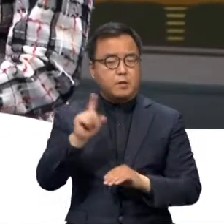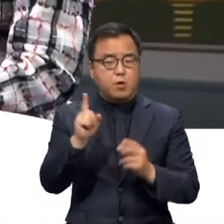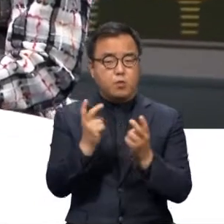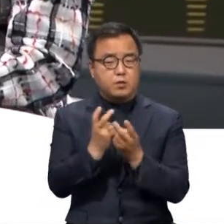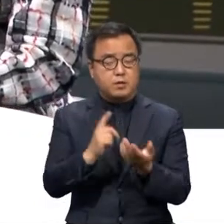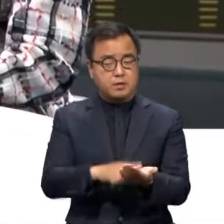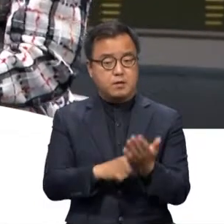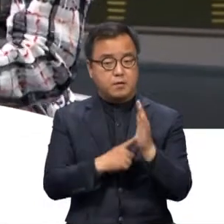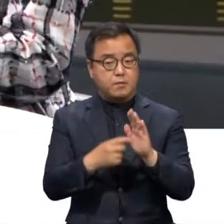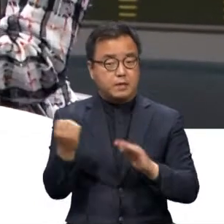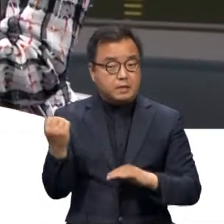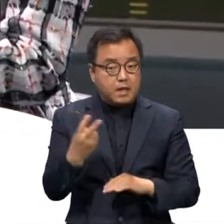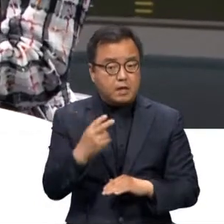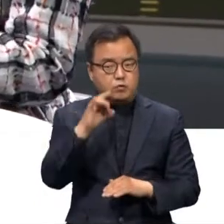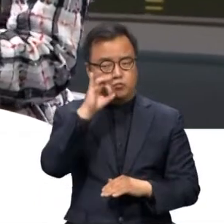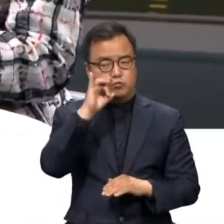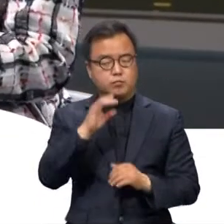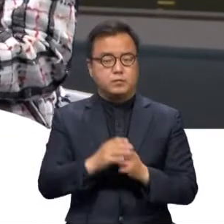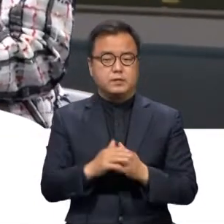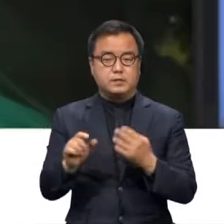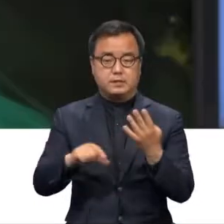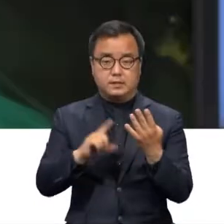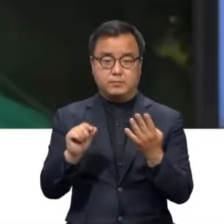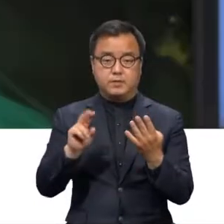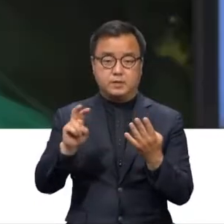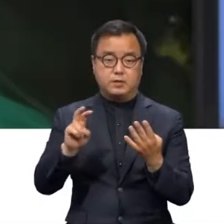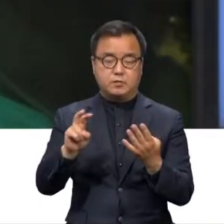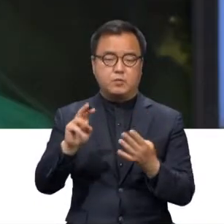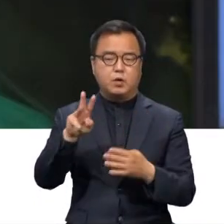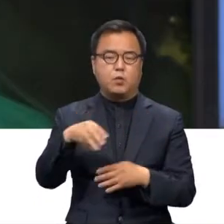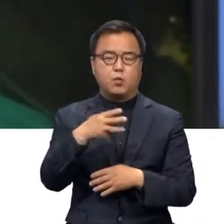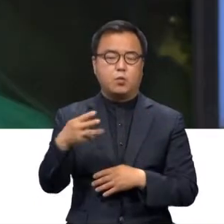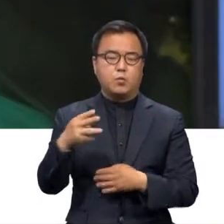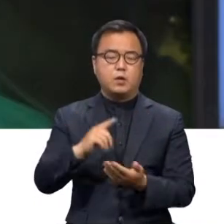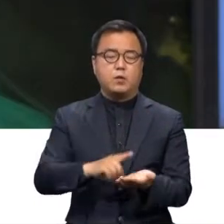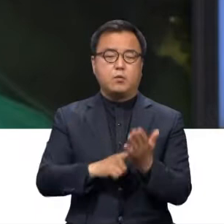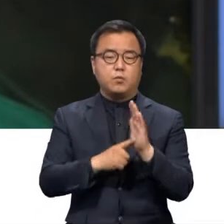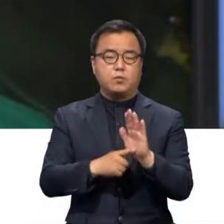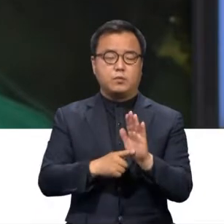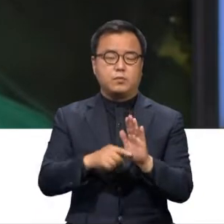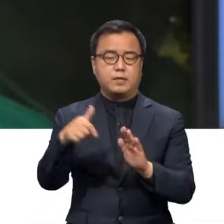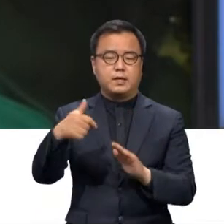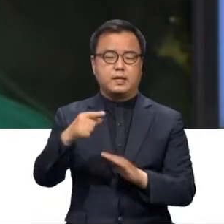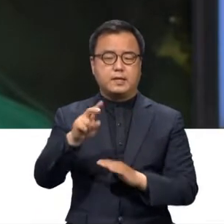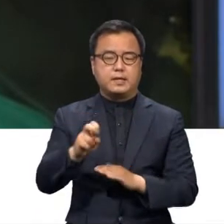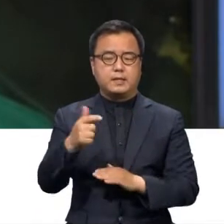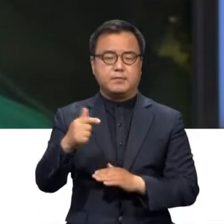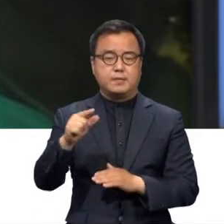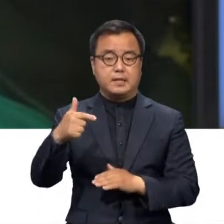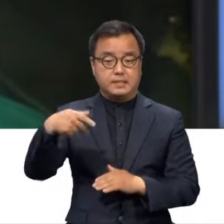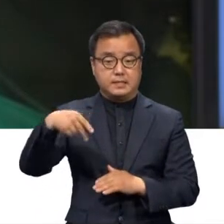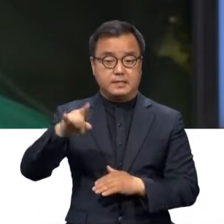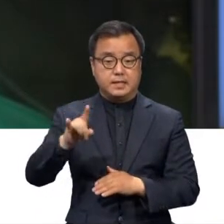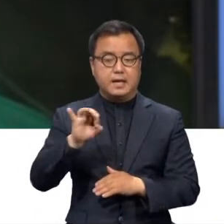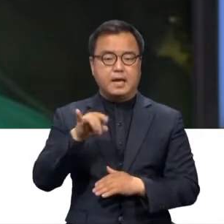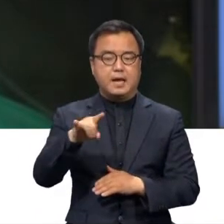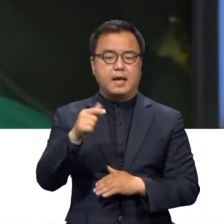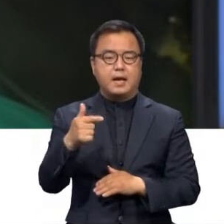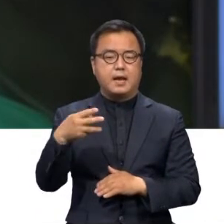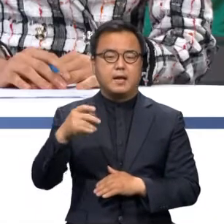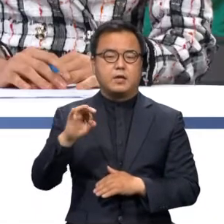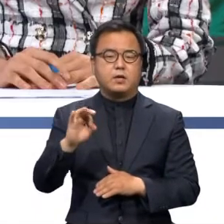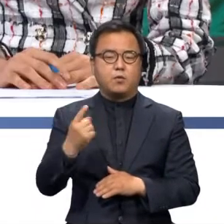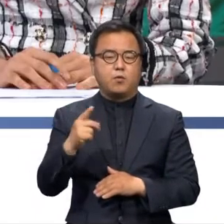궁금해요. 네, 지난 4월 20일 롯데 콘서트홀에서 금난세 엔니오 모리꼬네를 위하여라는 제목의 공연이